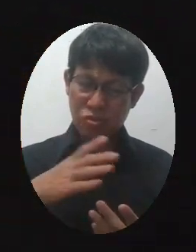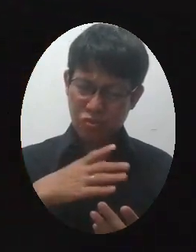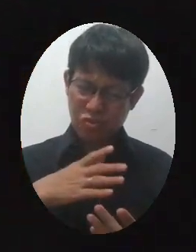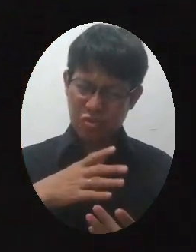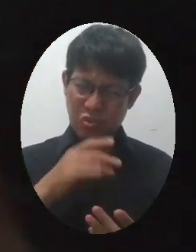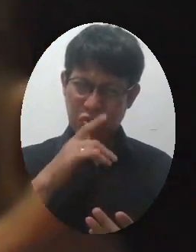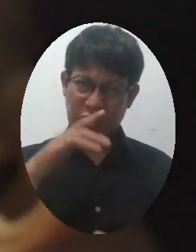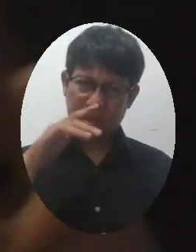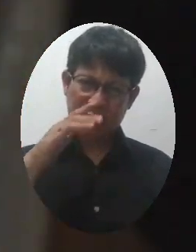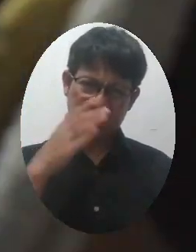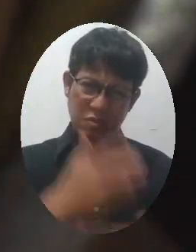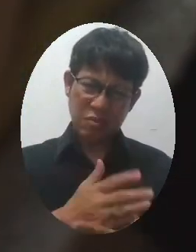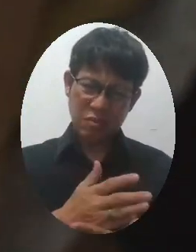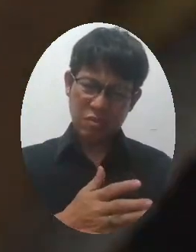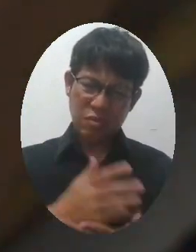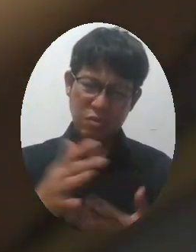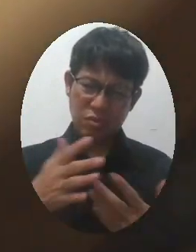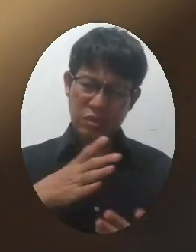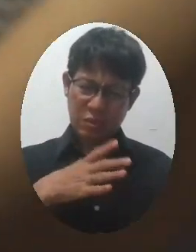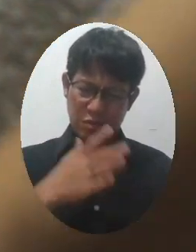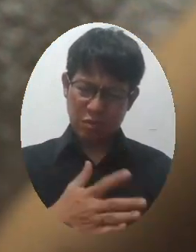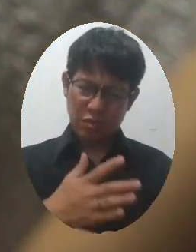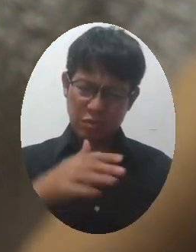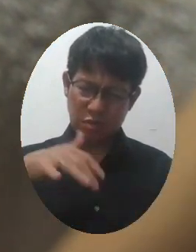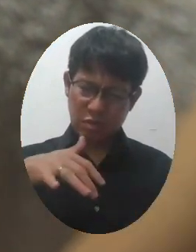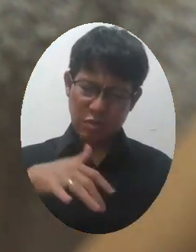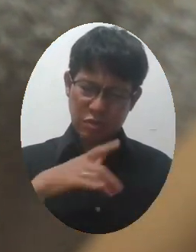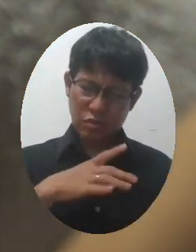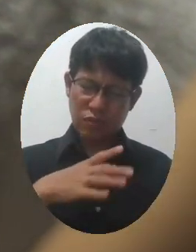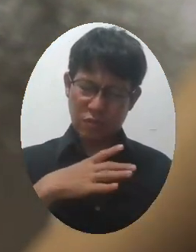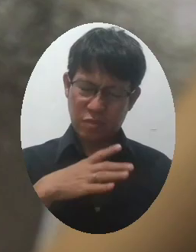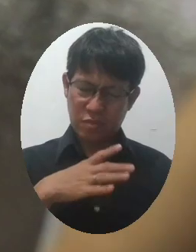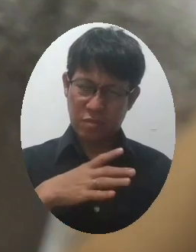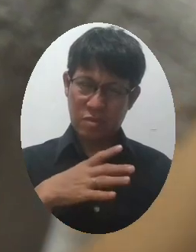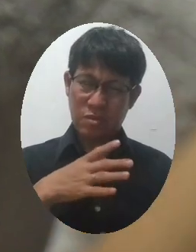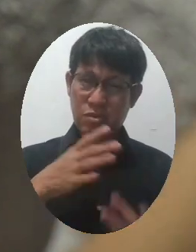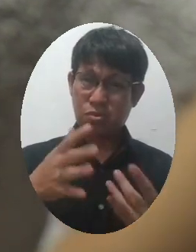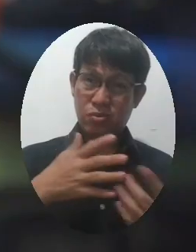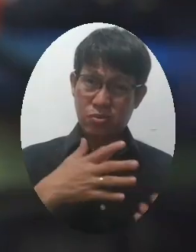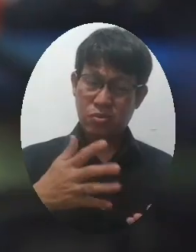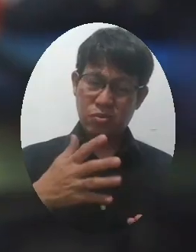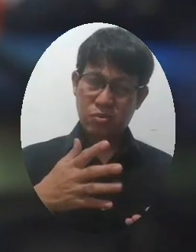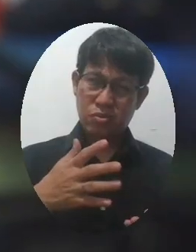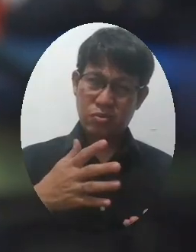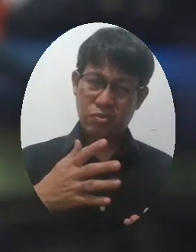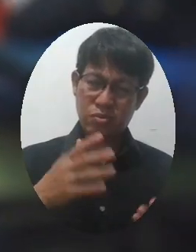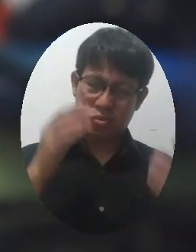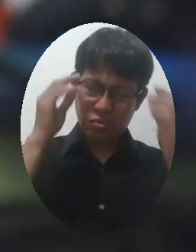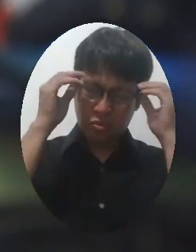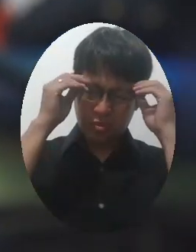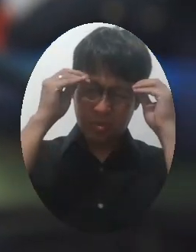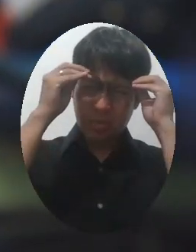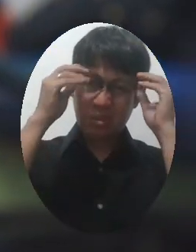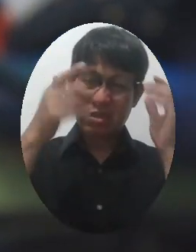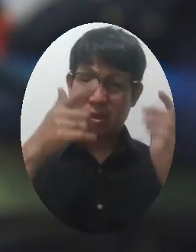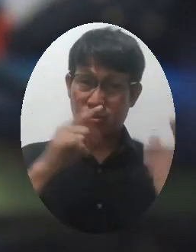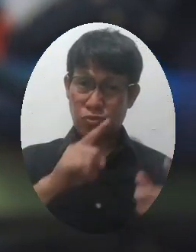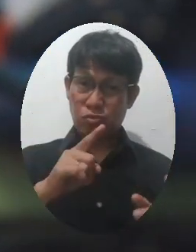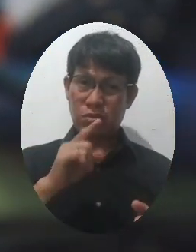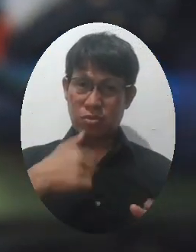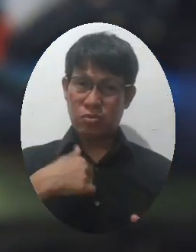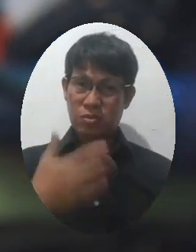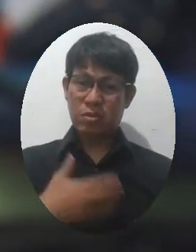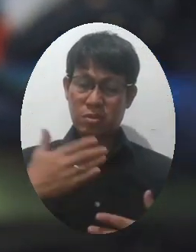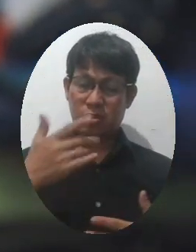yung pag-aaral ko, yung gusto kong marating, kahit biglaan lang po siya dumating sa amin. Masaya po